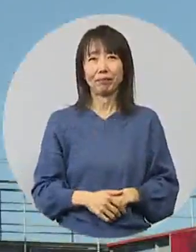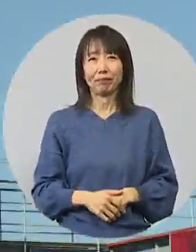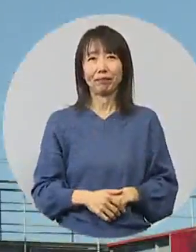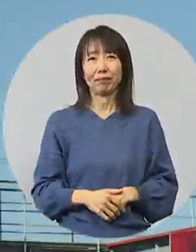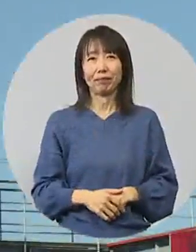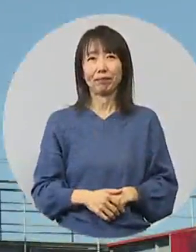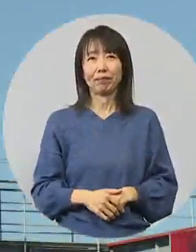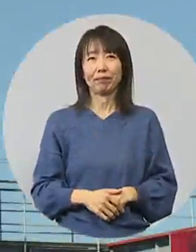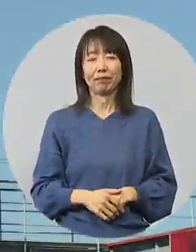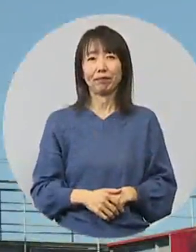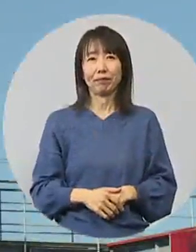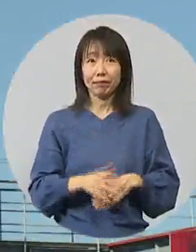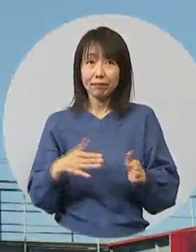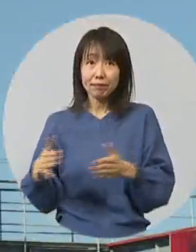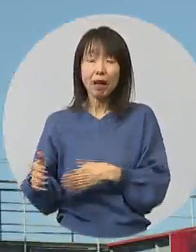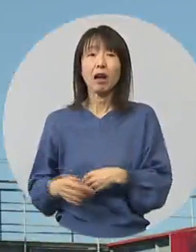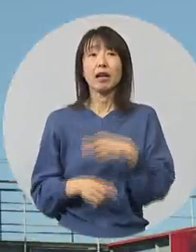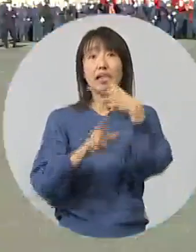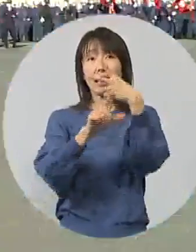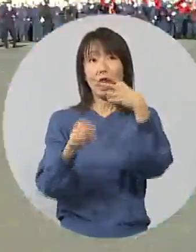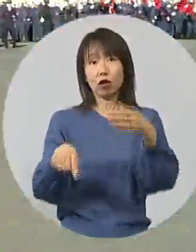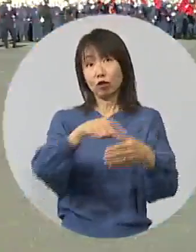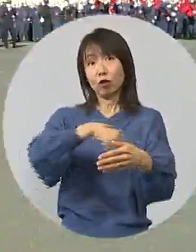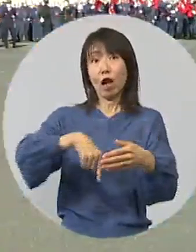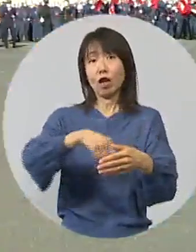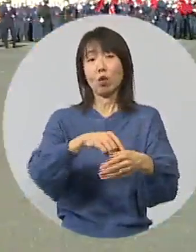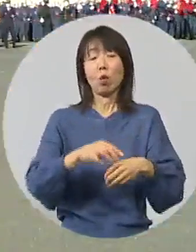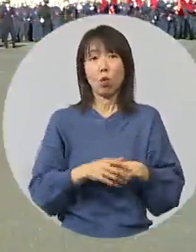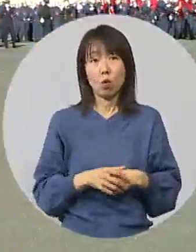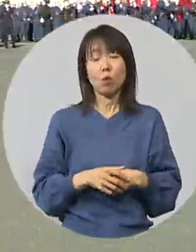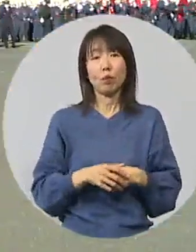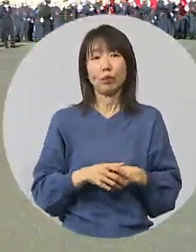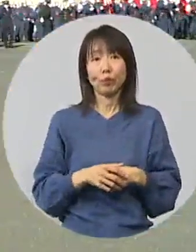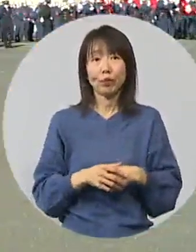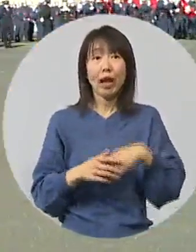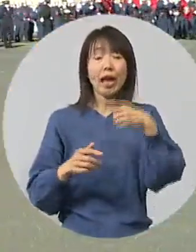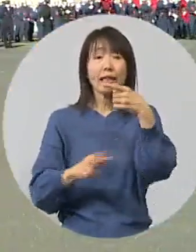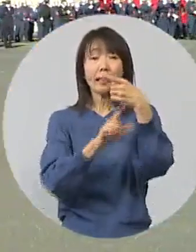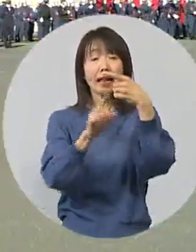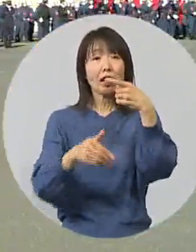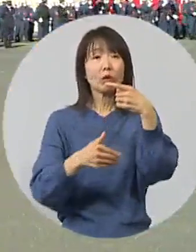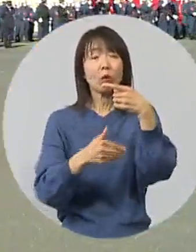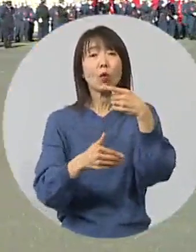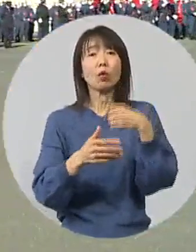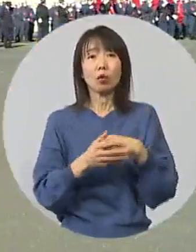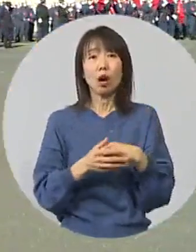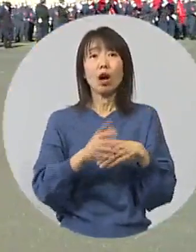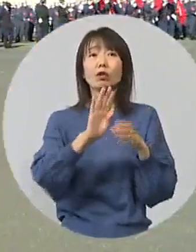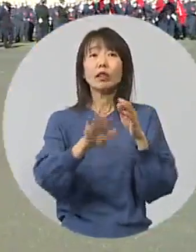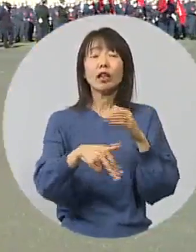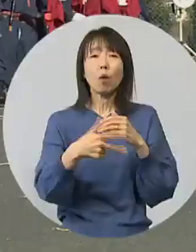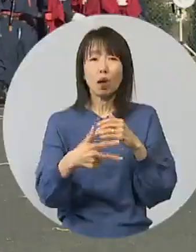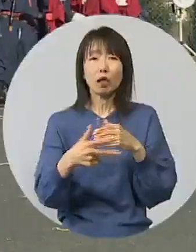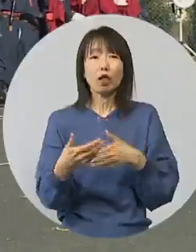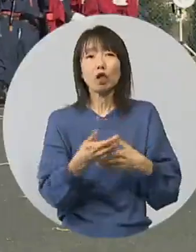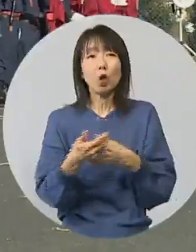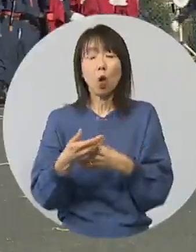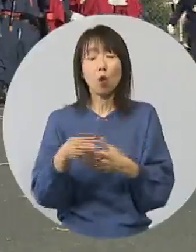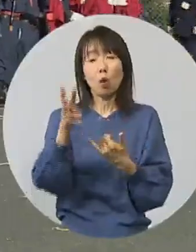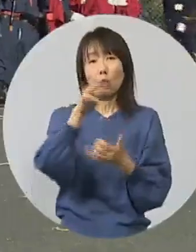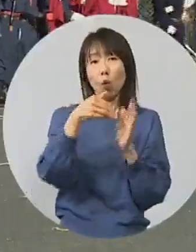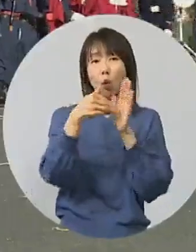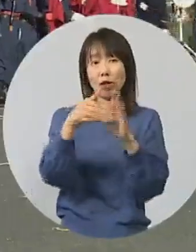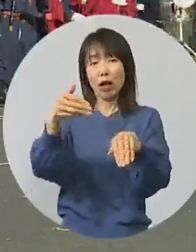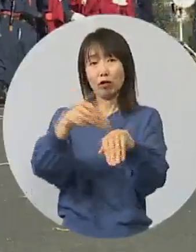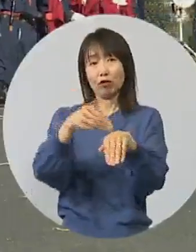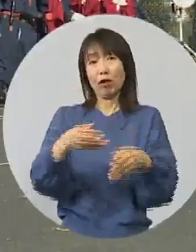ここからは2月放送分です。1月9日藤沢市消防防災訓練センターで令和4